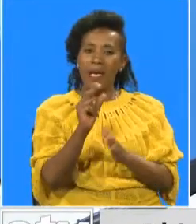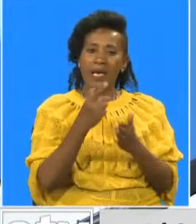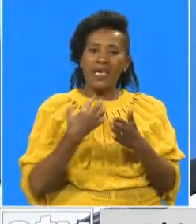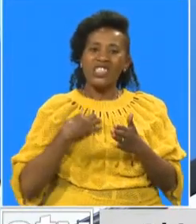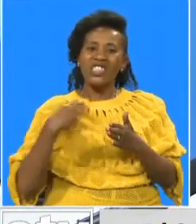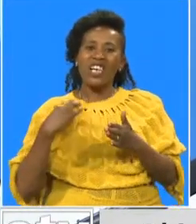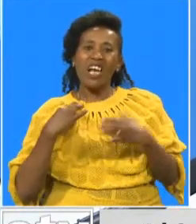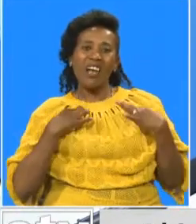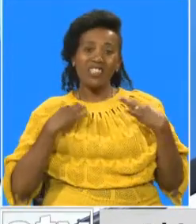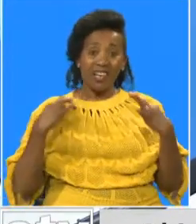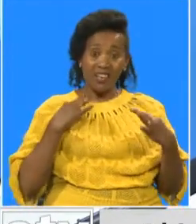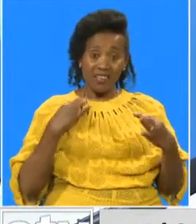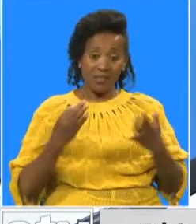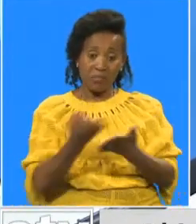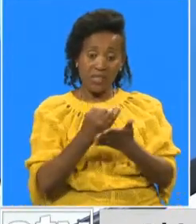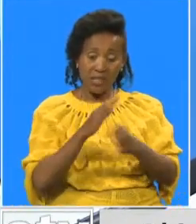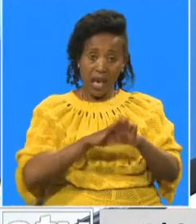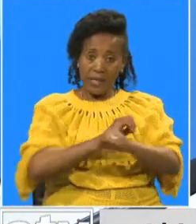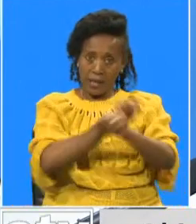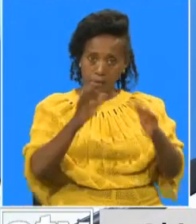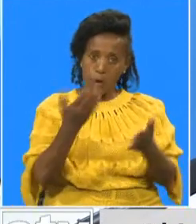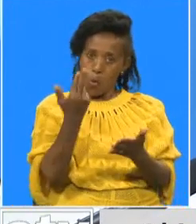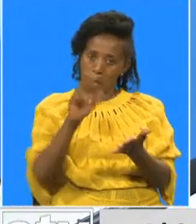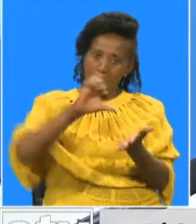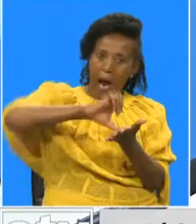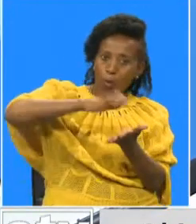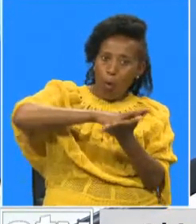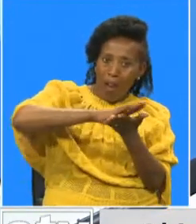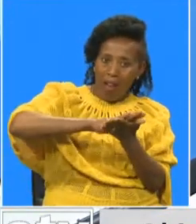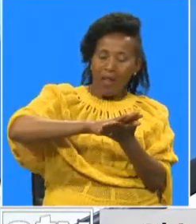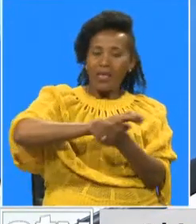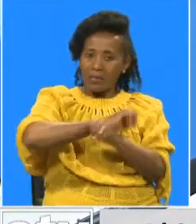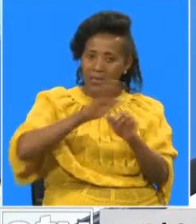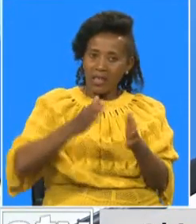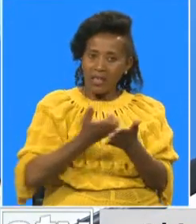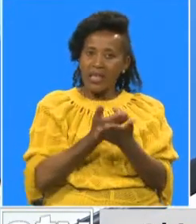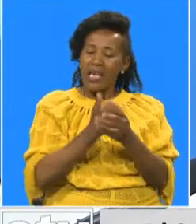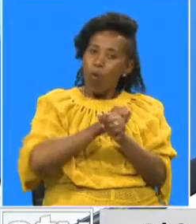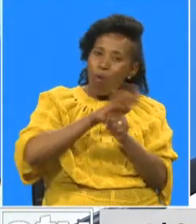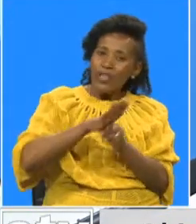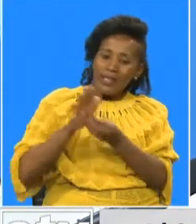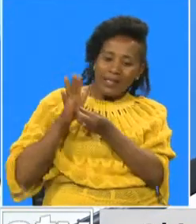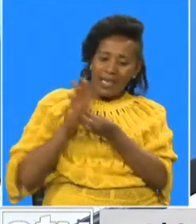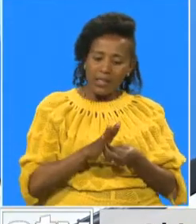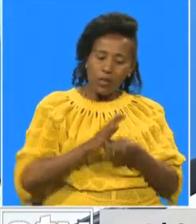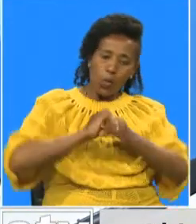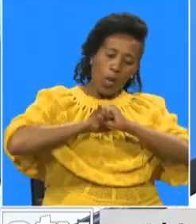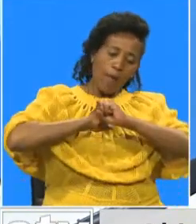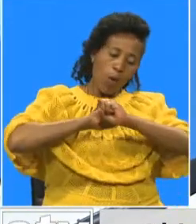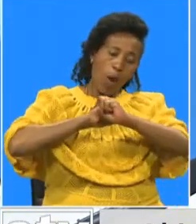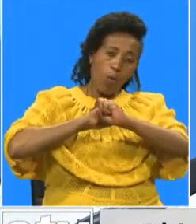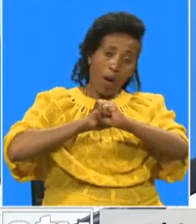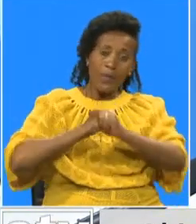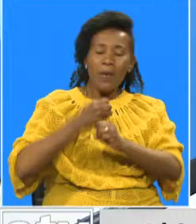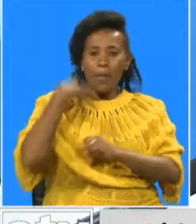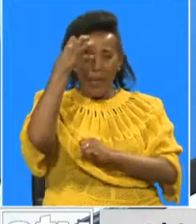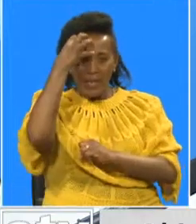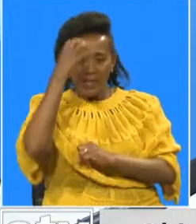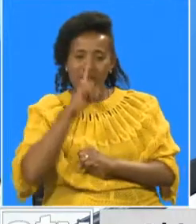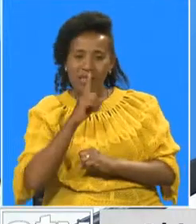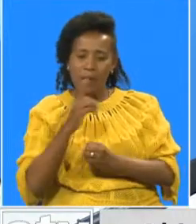በቴክስታይል ወይም በጨርቃጨርቅ ምርት ላይ የተሰማሩ ወይም በአልኮል ምርት ላይ የተሰማሩ የኮቪድ ተጽዕኖን ለመቋቋም